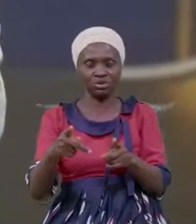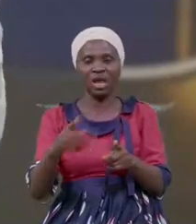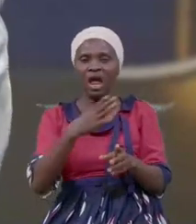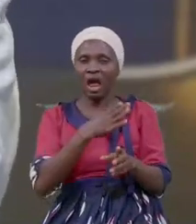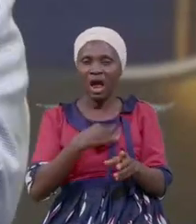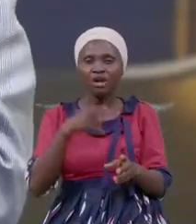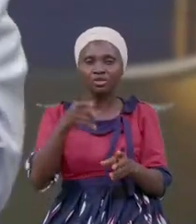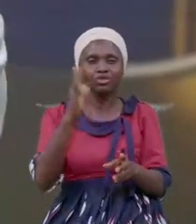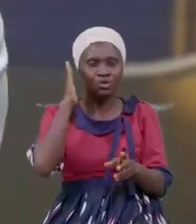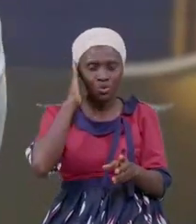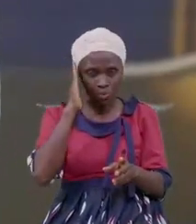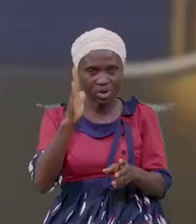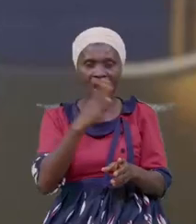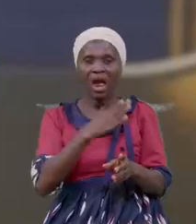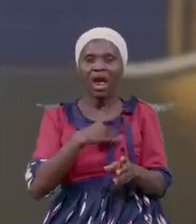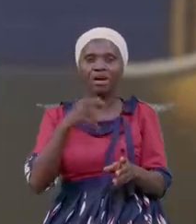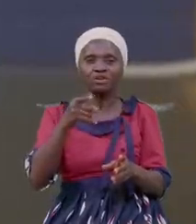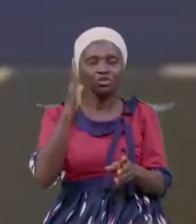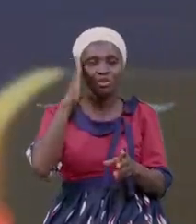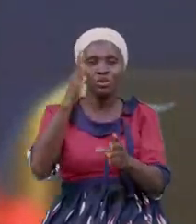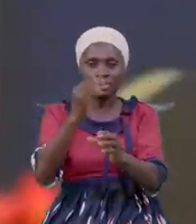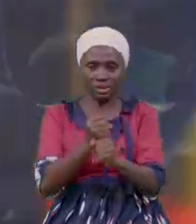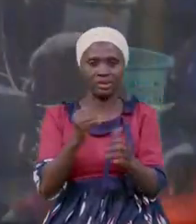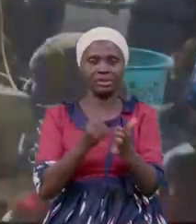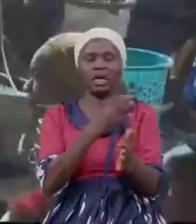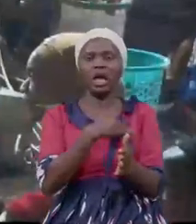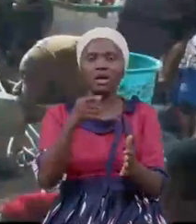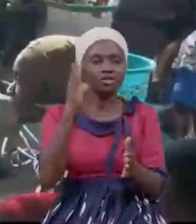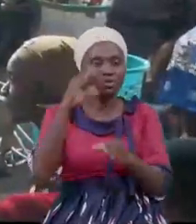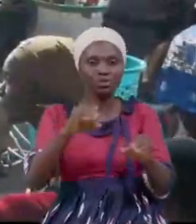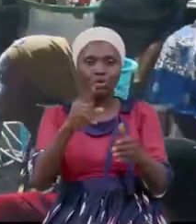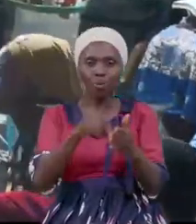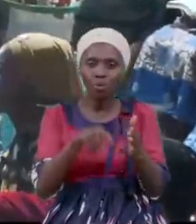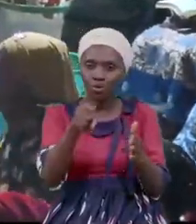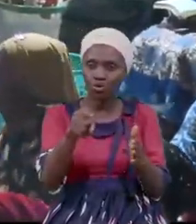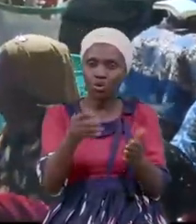feras ce que tu dois faire et tu planteras la vigne